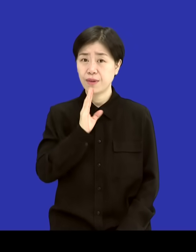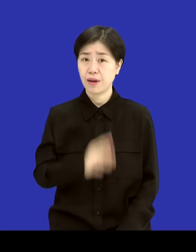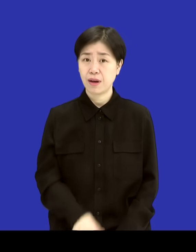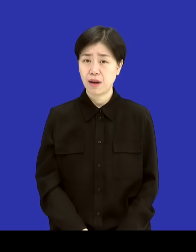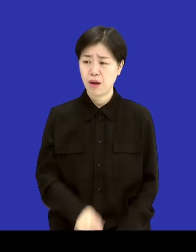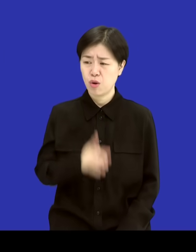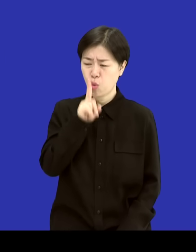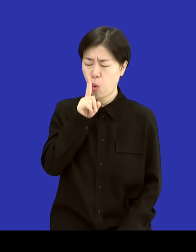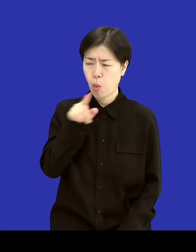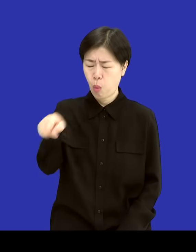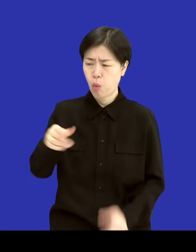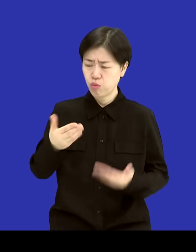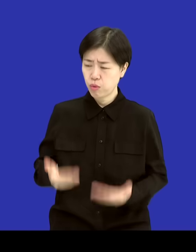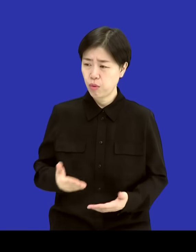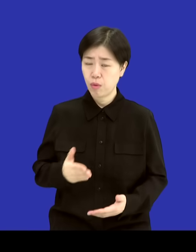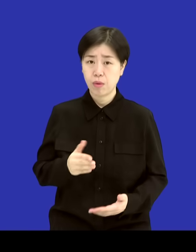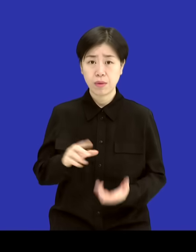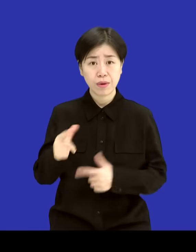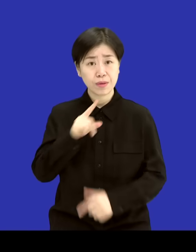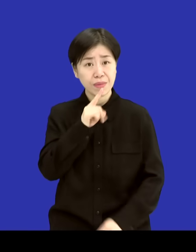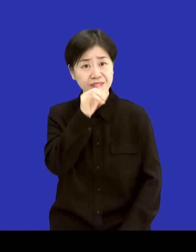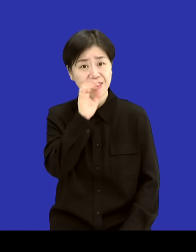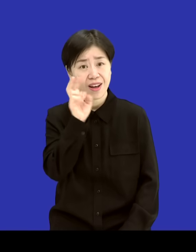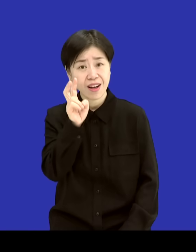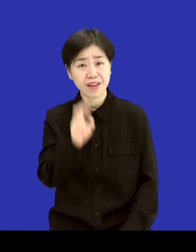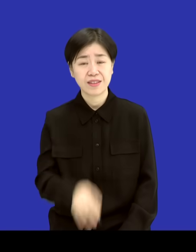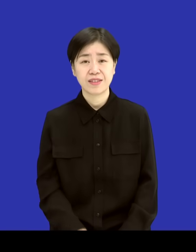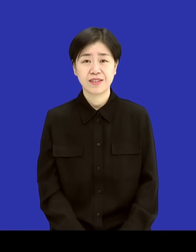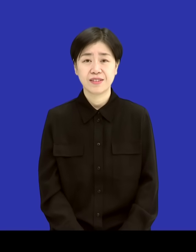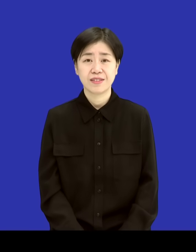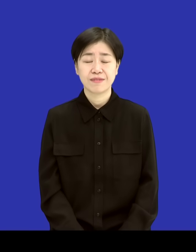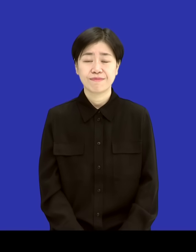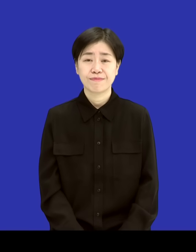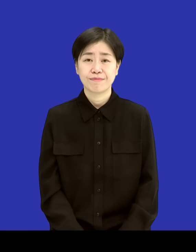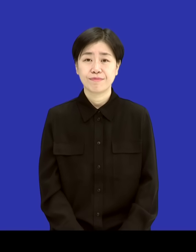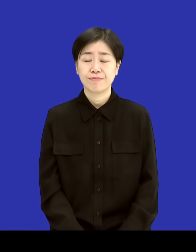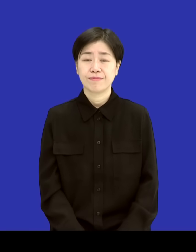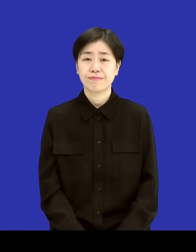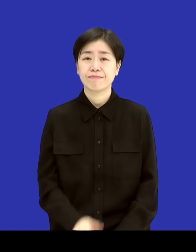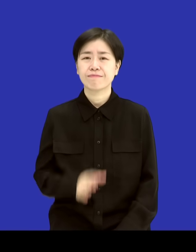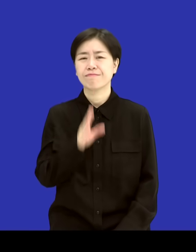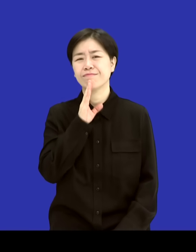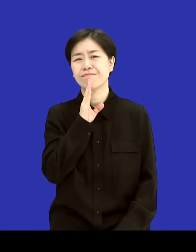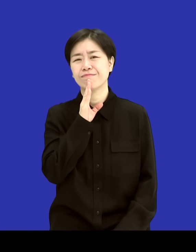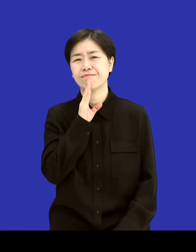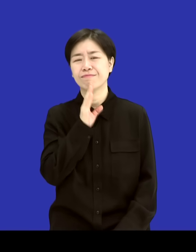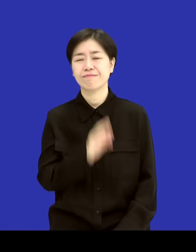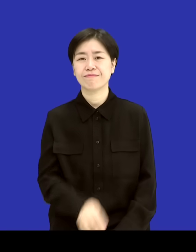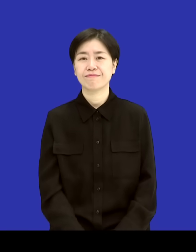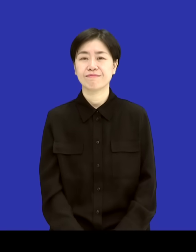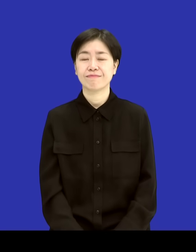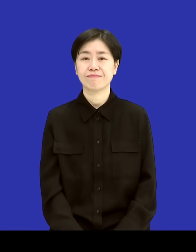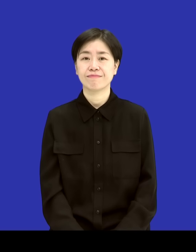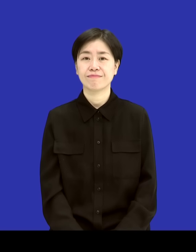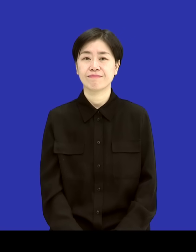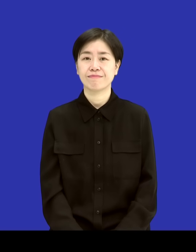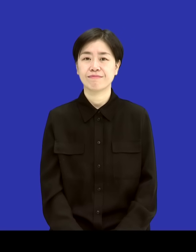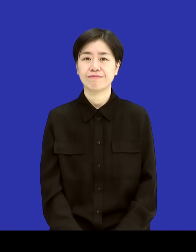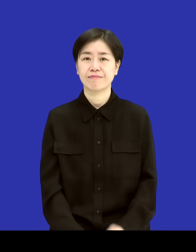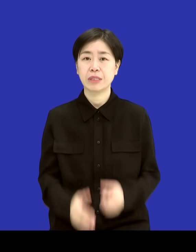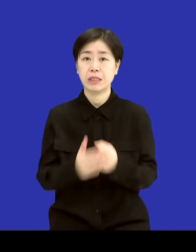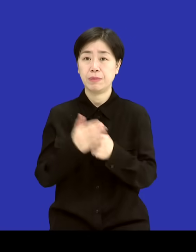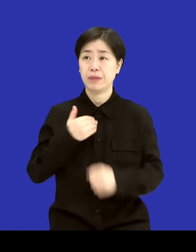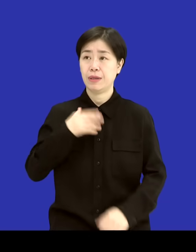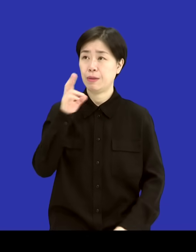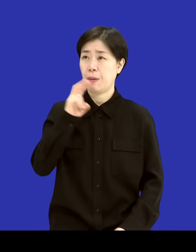해 이렇게. 그러니까 어떻게 그때는 제가 또 많이 이렇게 흔히 말하는 짬이 차지 않아가지고 예. 예, 그때는